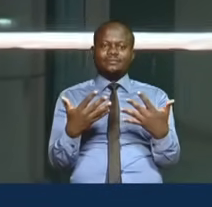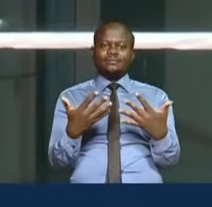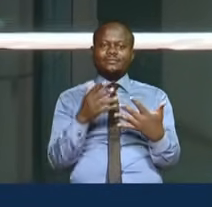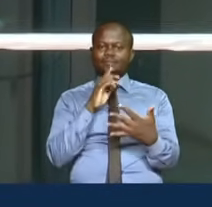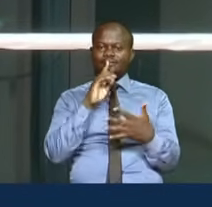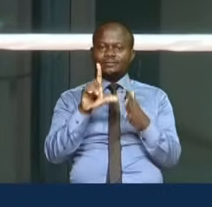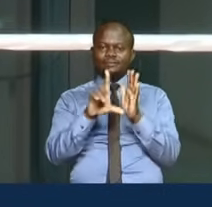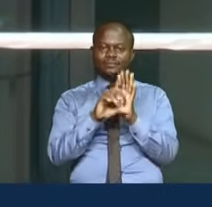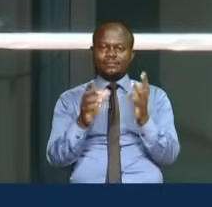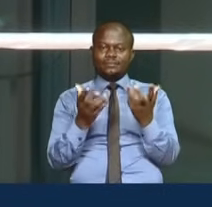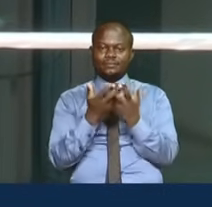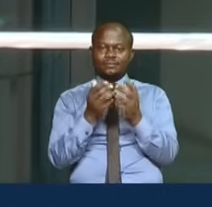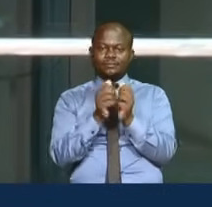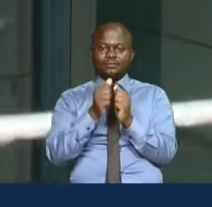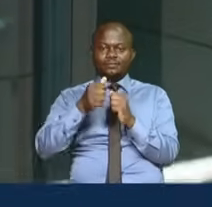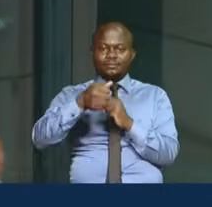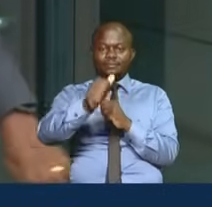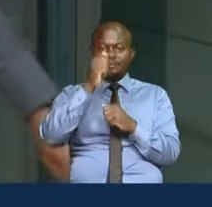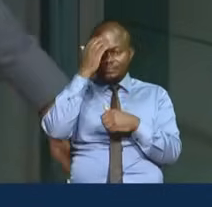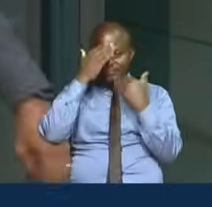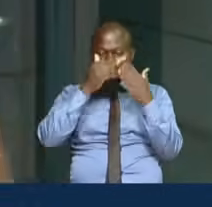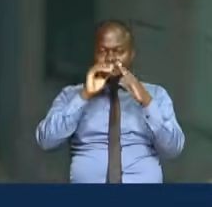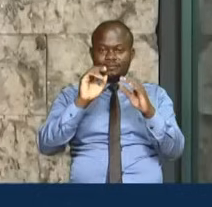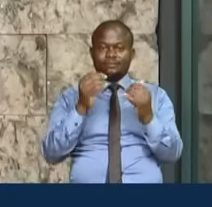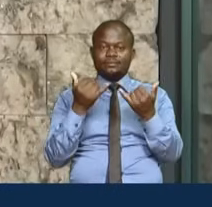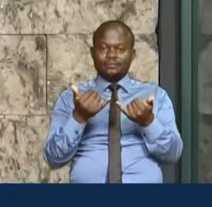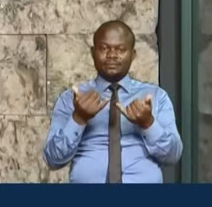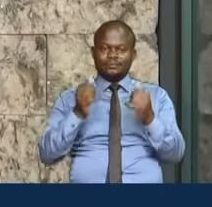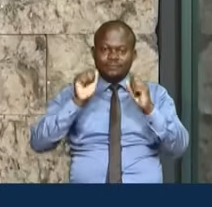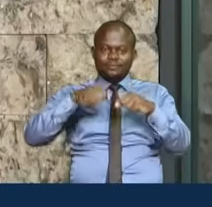amabwiriza ajyana nabyo kugira ngo umuti uzasohoke